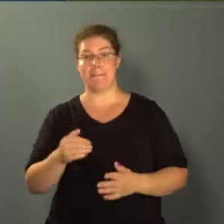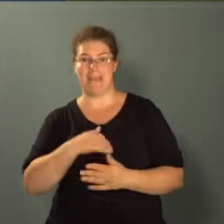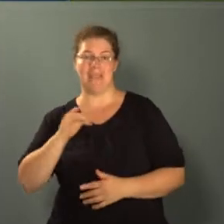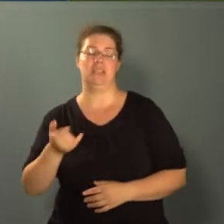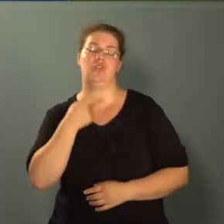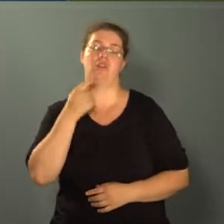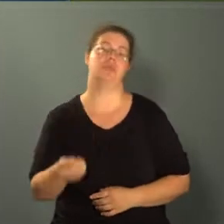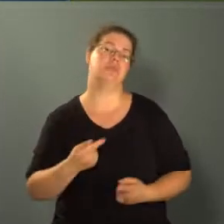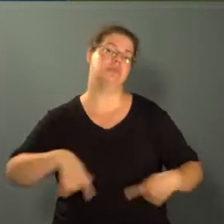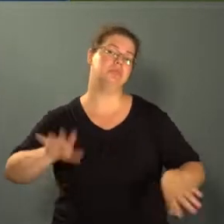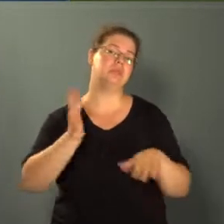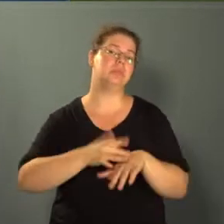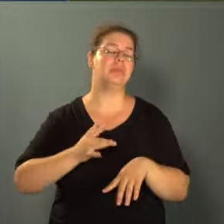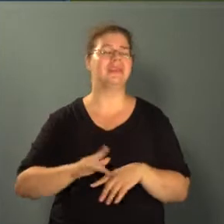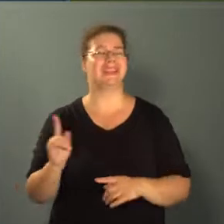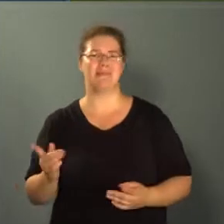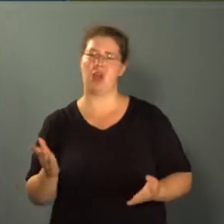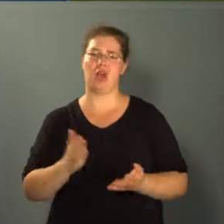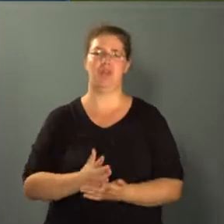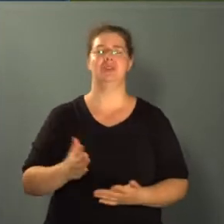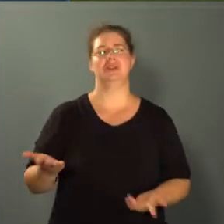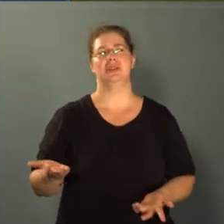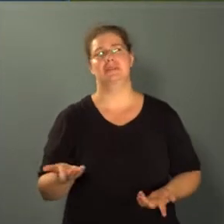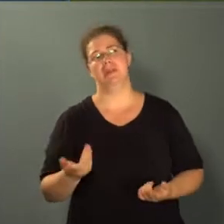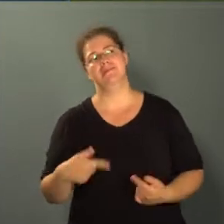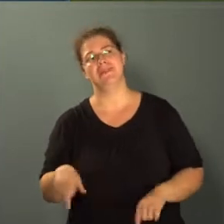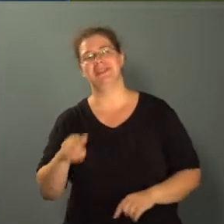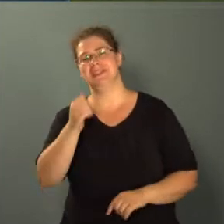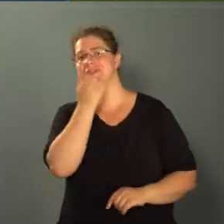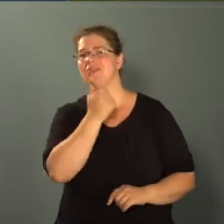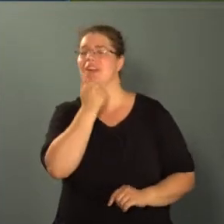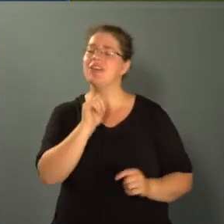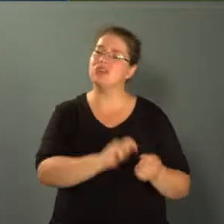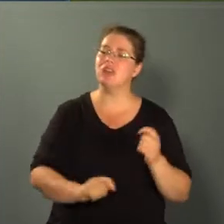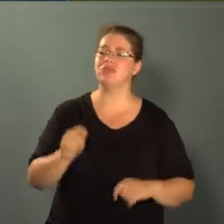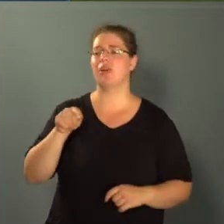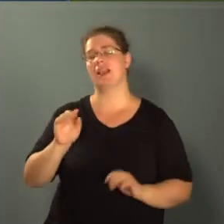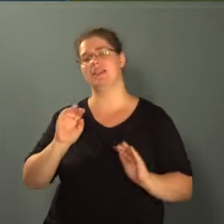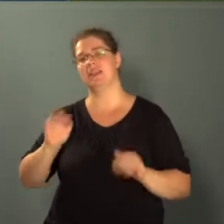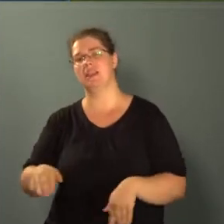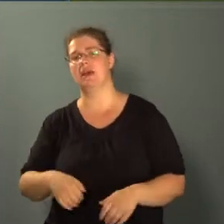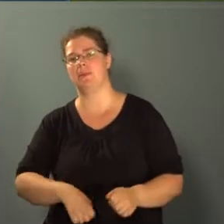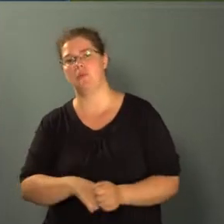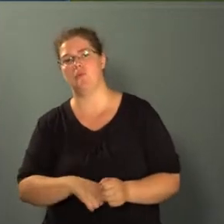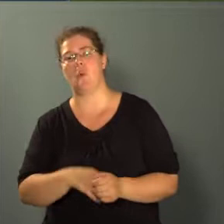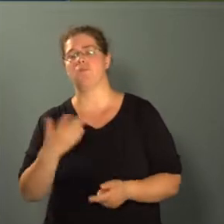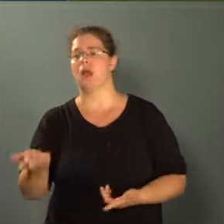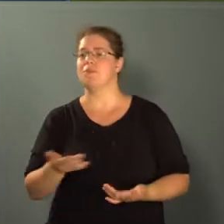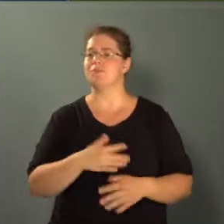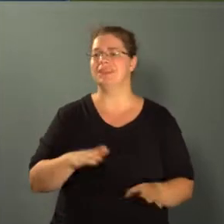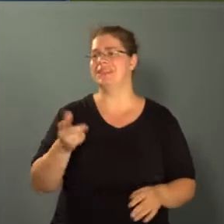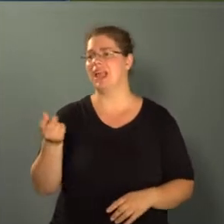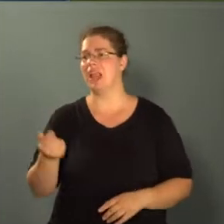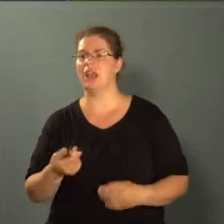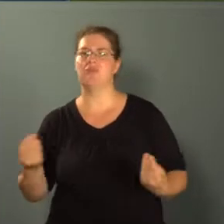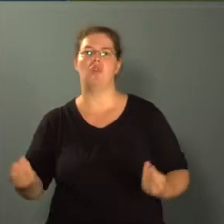mi azért próbáljuk nem alkalmazkodva, hanem a mi saját stílusunkat, ezt a támadó futballt, azt, hogy minden áron